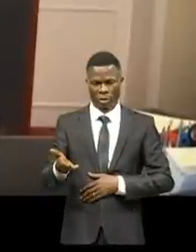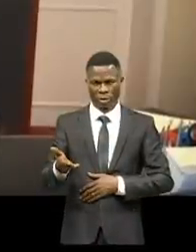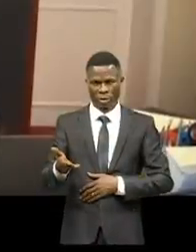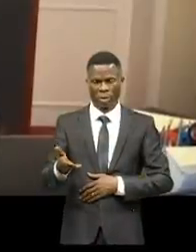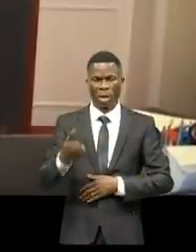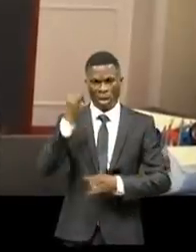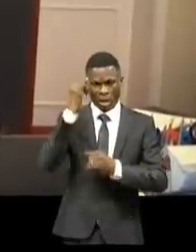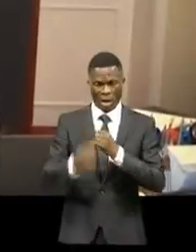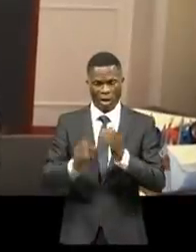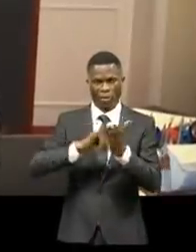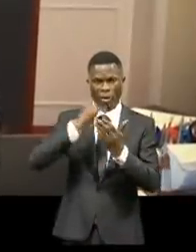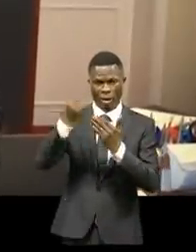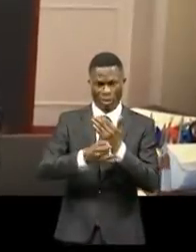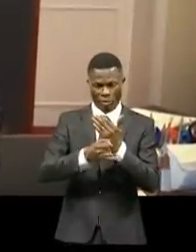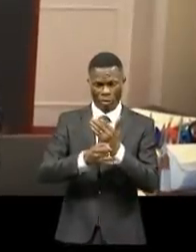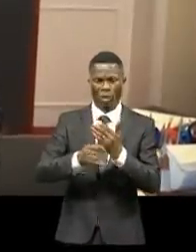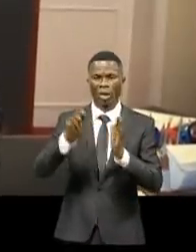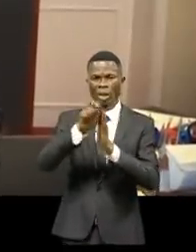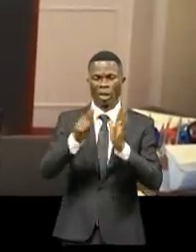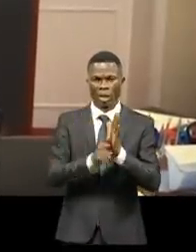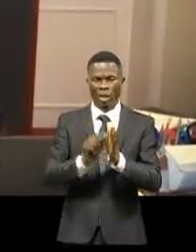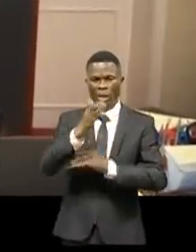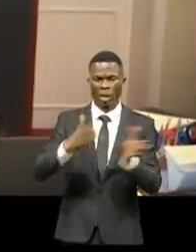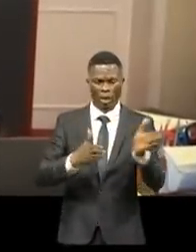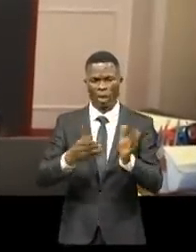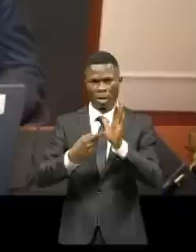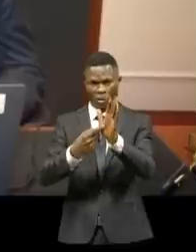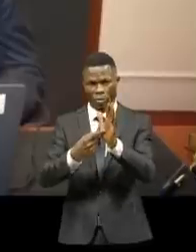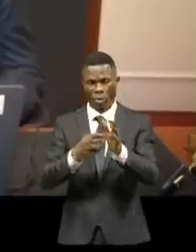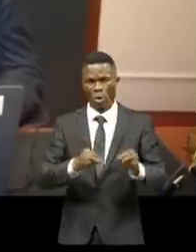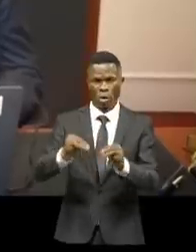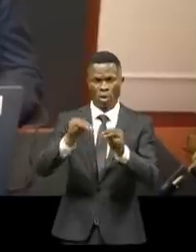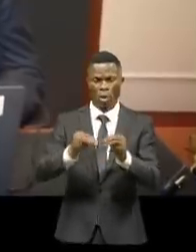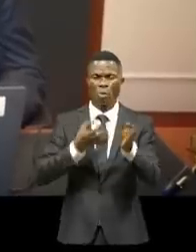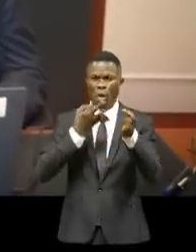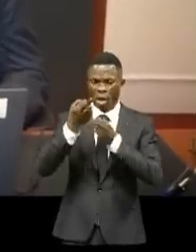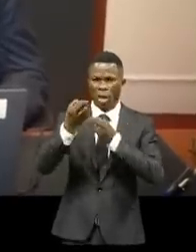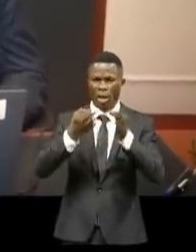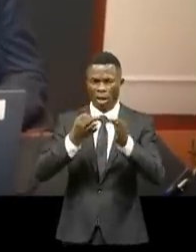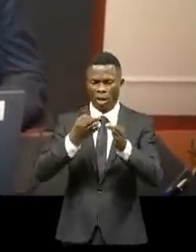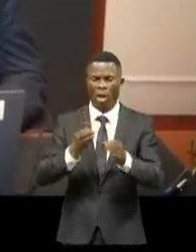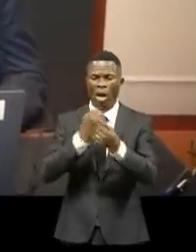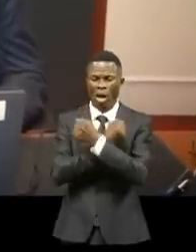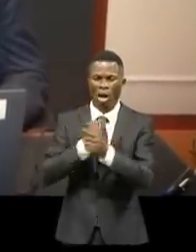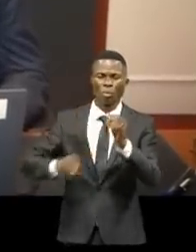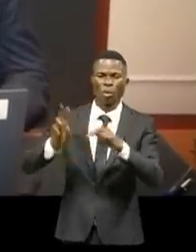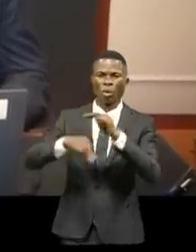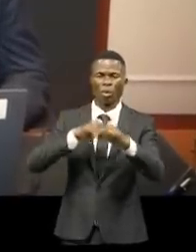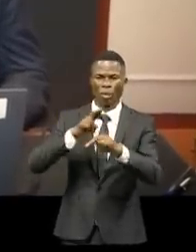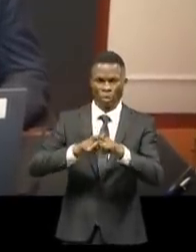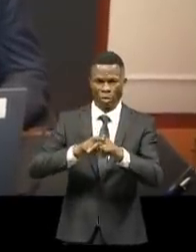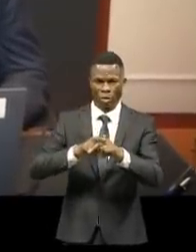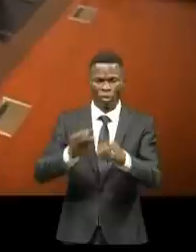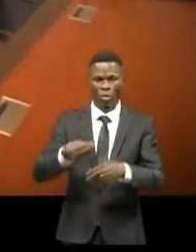Au terme de ces projets de décret, la Caisse présentée comme un mécanisme d'expression de la solidarité nationale